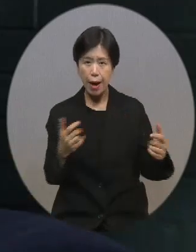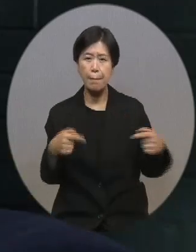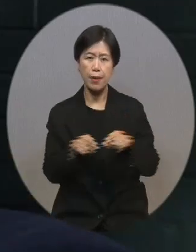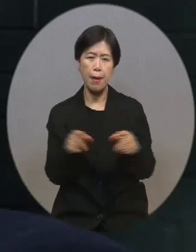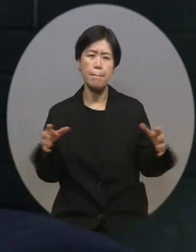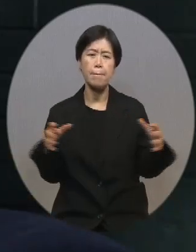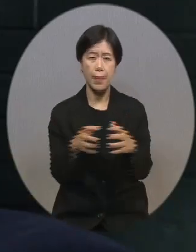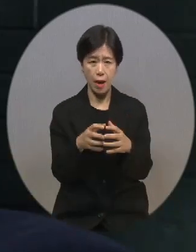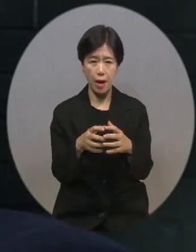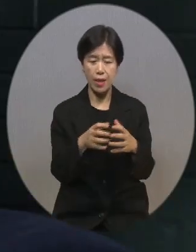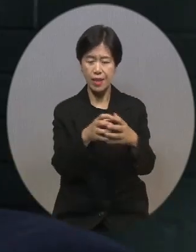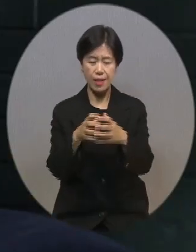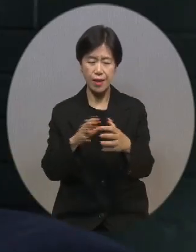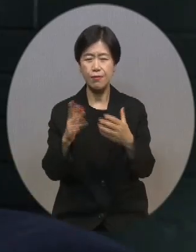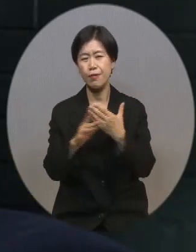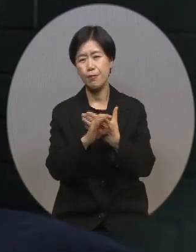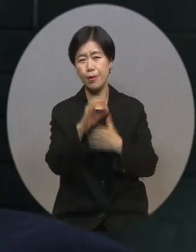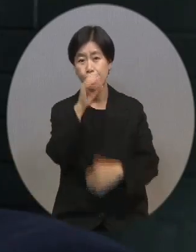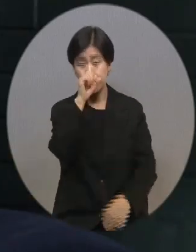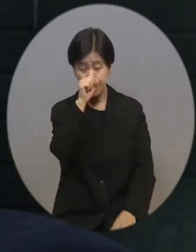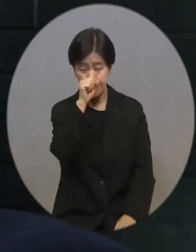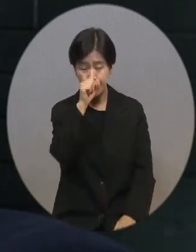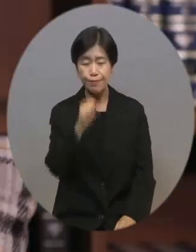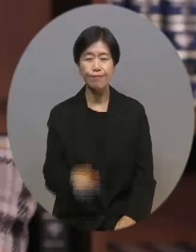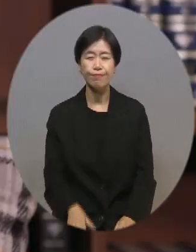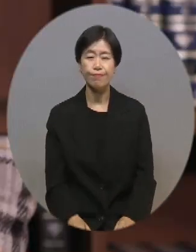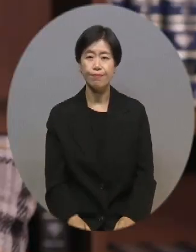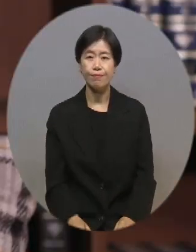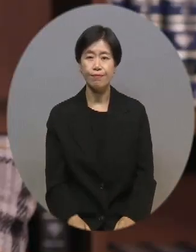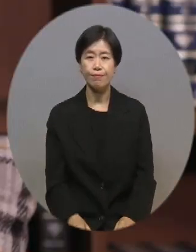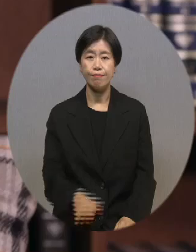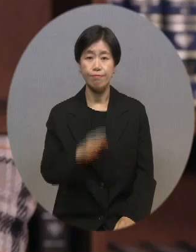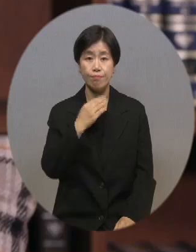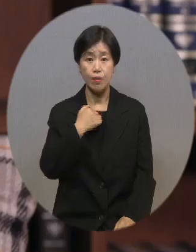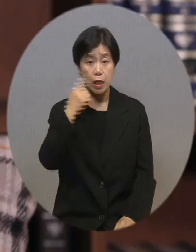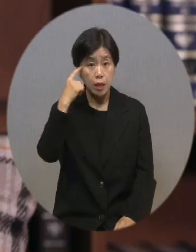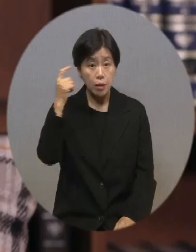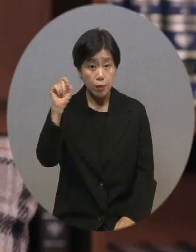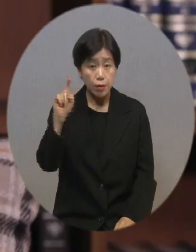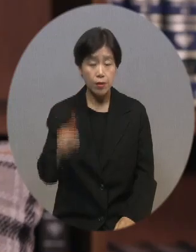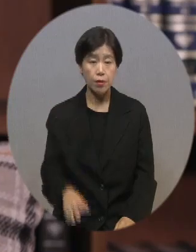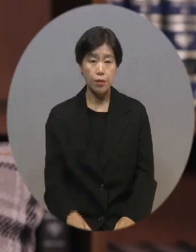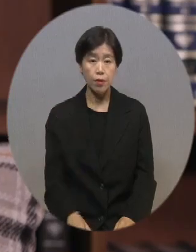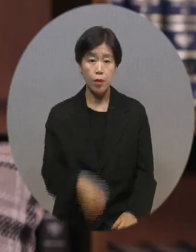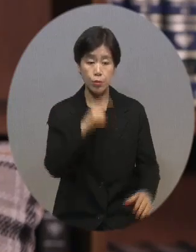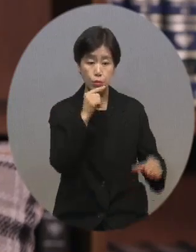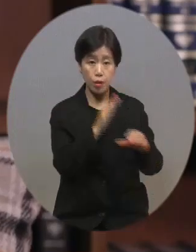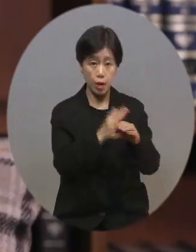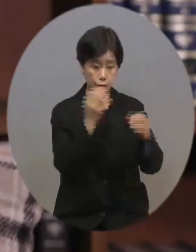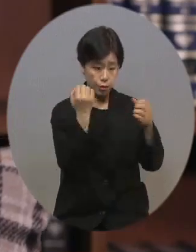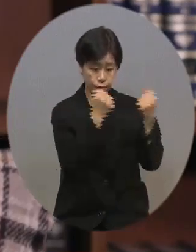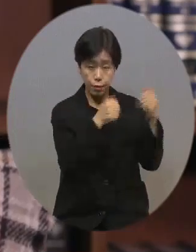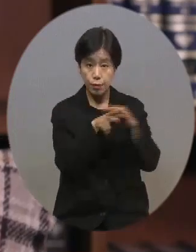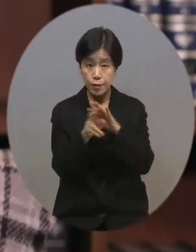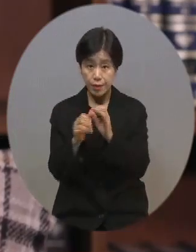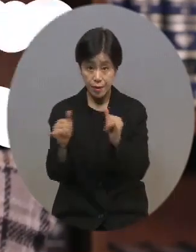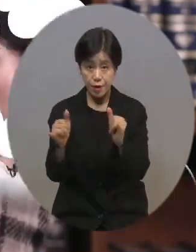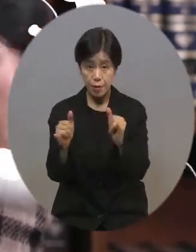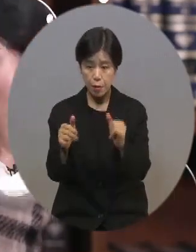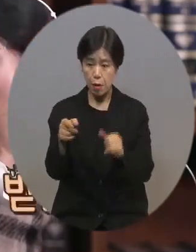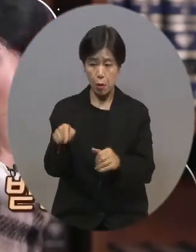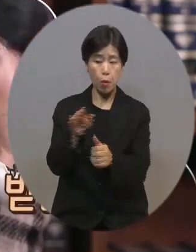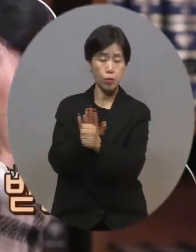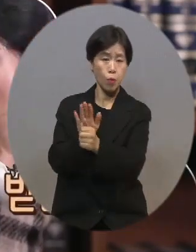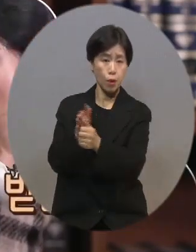같이 하는 단체가 되었으면 좋겠습니다. 전 그 생각도 해봤어요. 북한 이탈 주민이 어떻게 보면 지금 도와주시는 입장이고 도움을